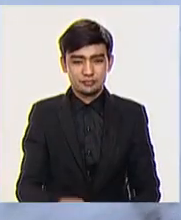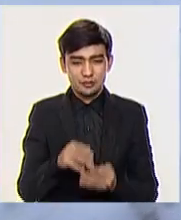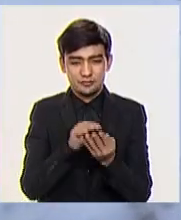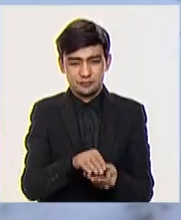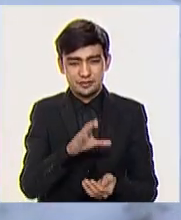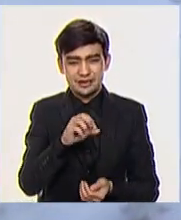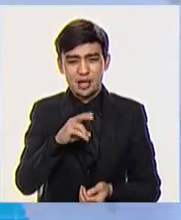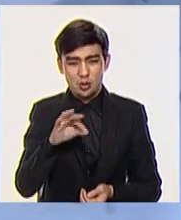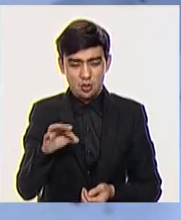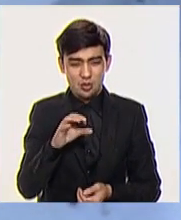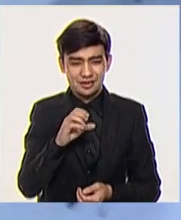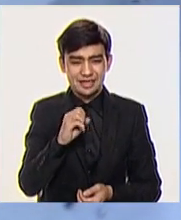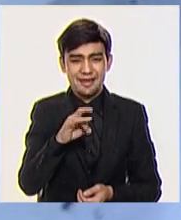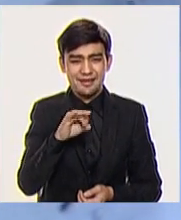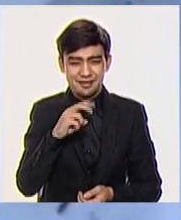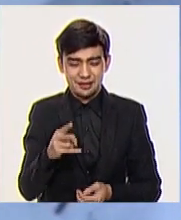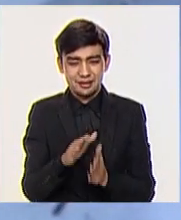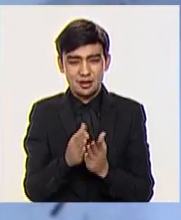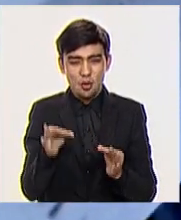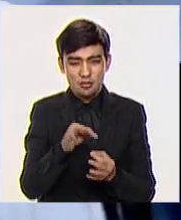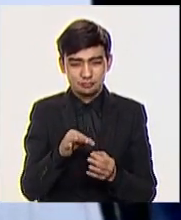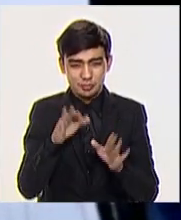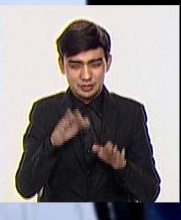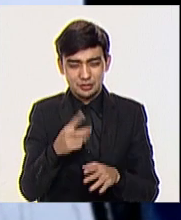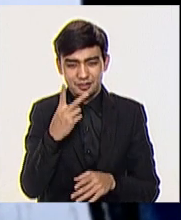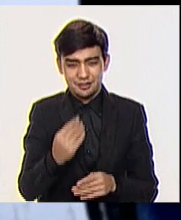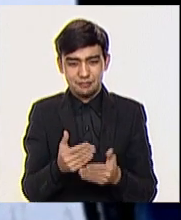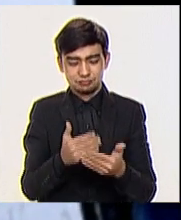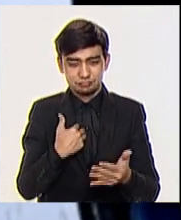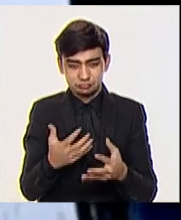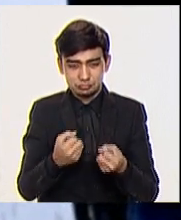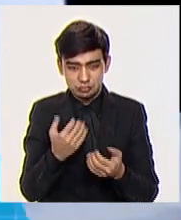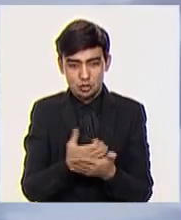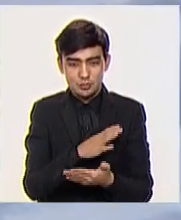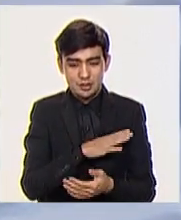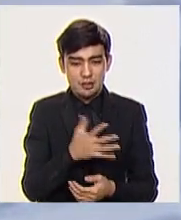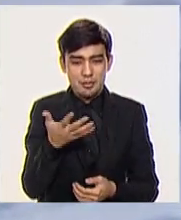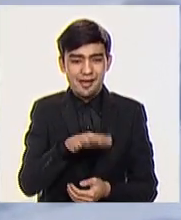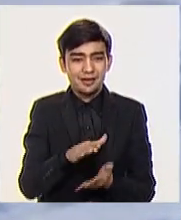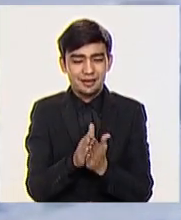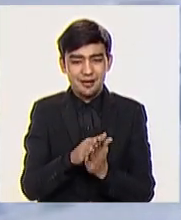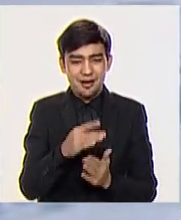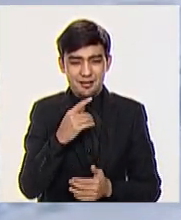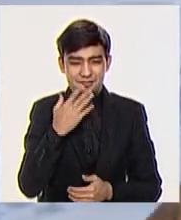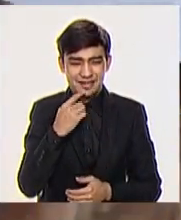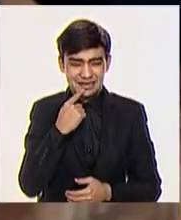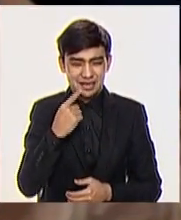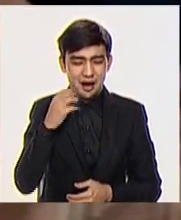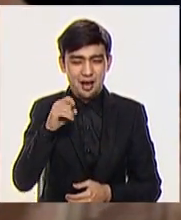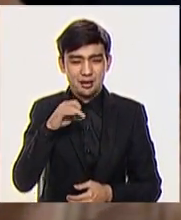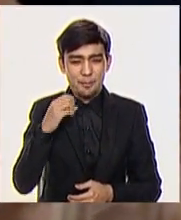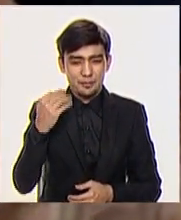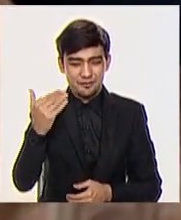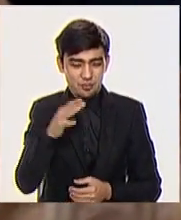Уроженец села Тасуткель Серик Абдыжами книги с захоронения взял 2 дня назад. На могиле нашли 5 книг на арабском языке без